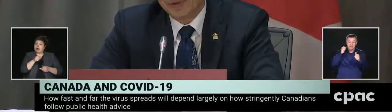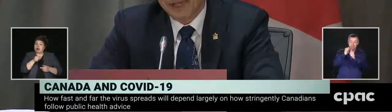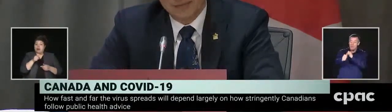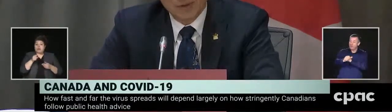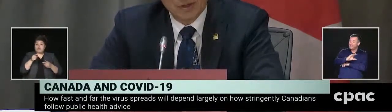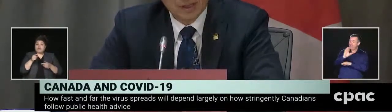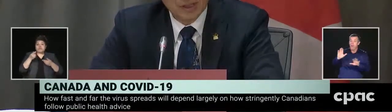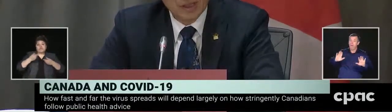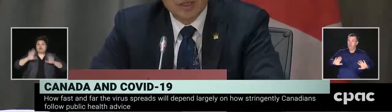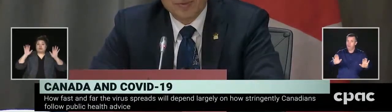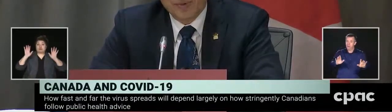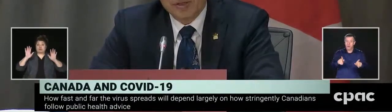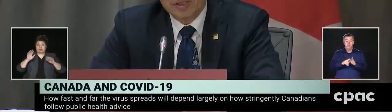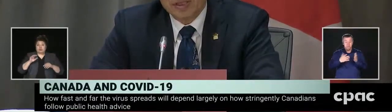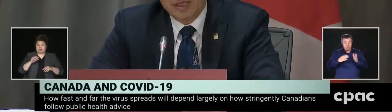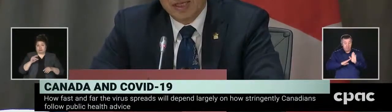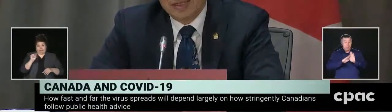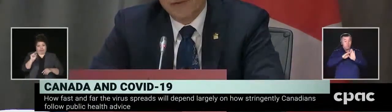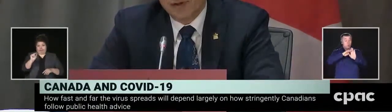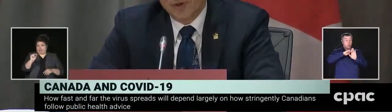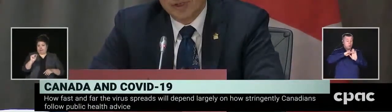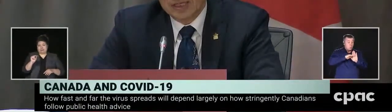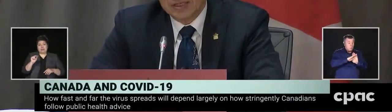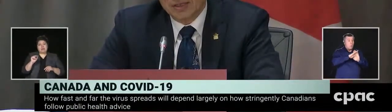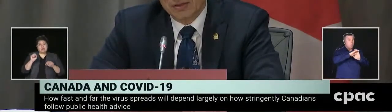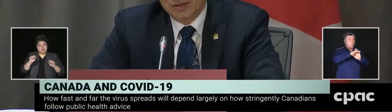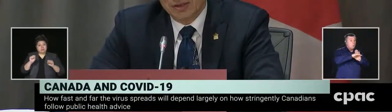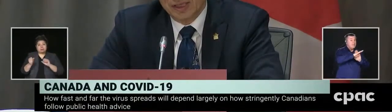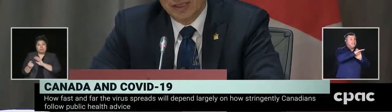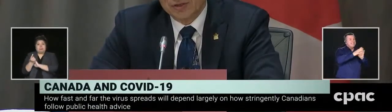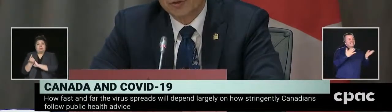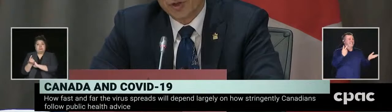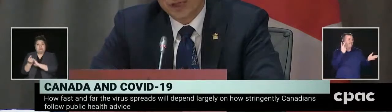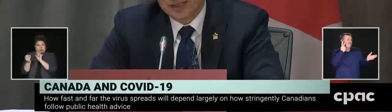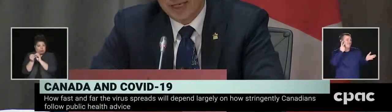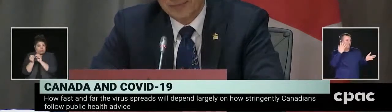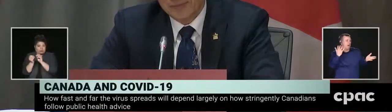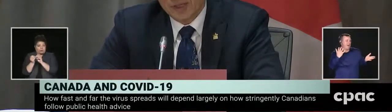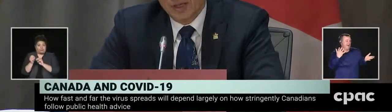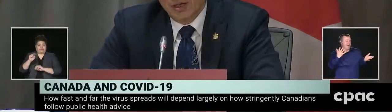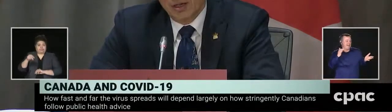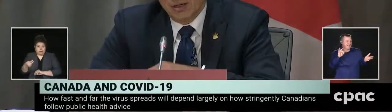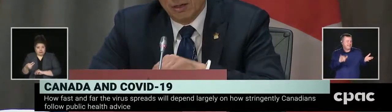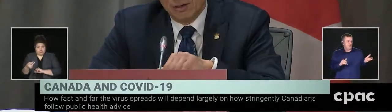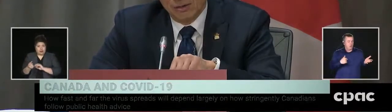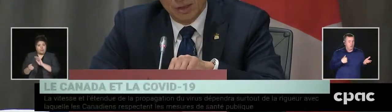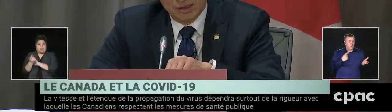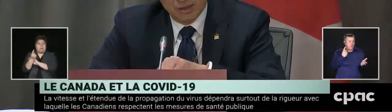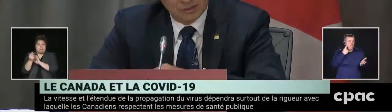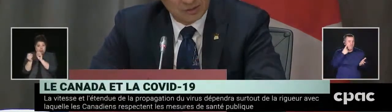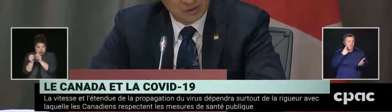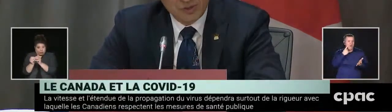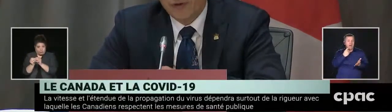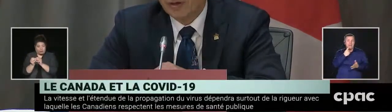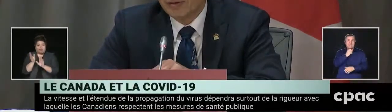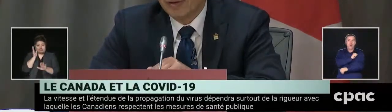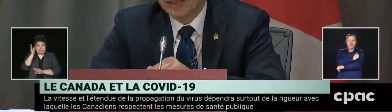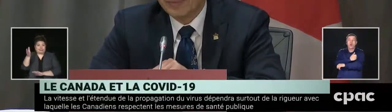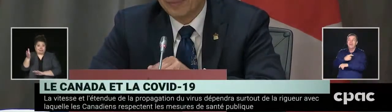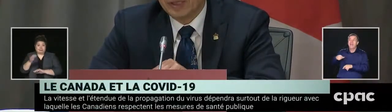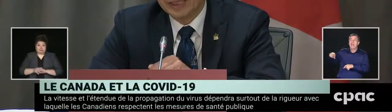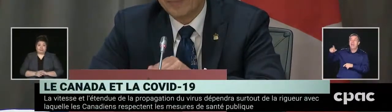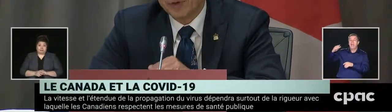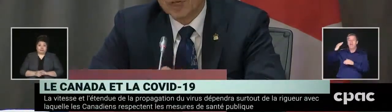vagues après. Donc, je pense que c'est vraiment une question que les autorités, en